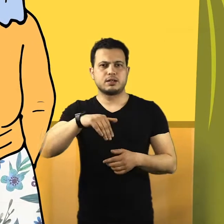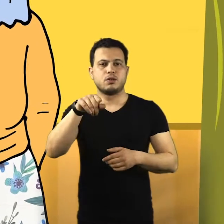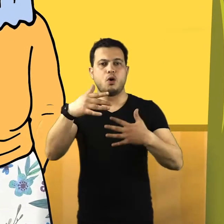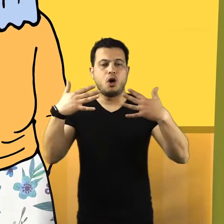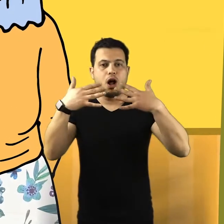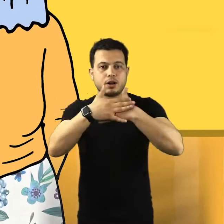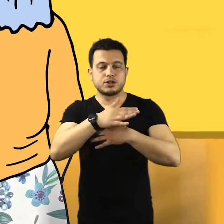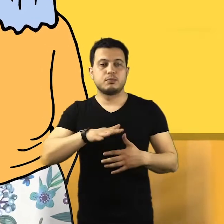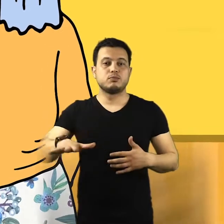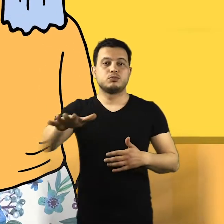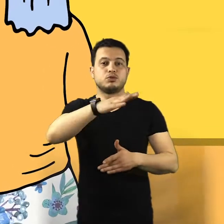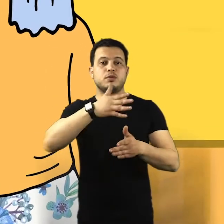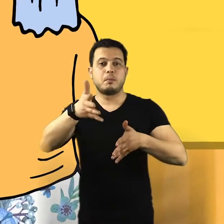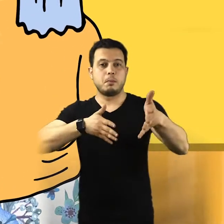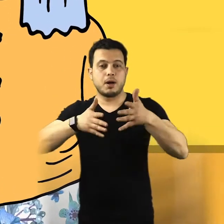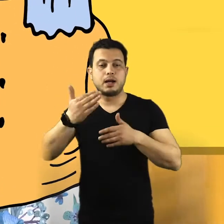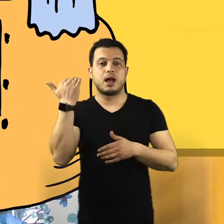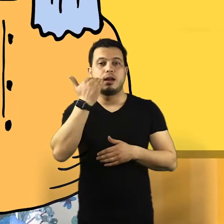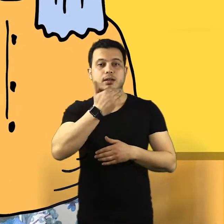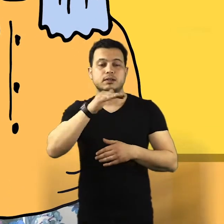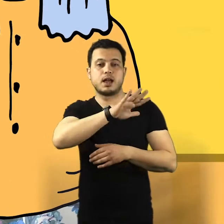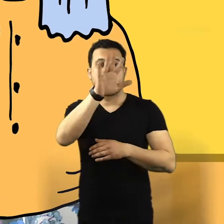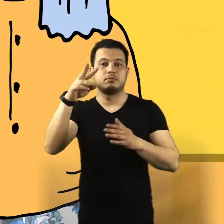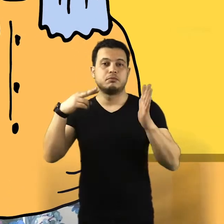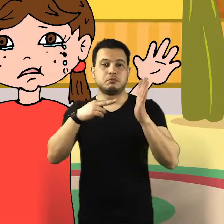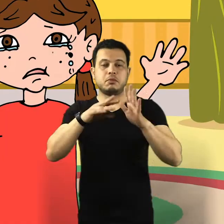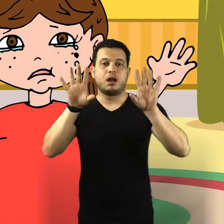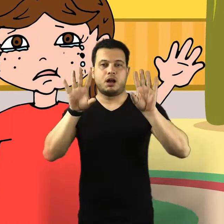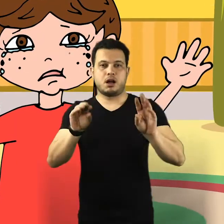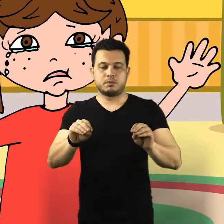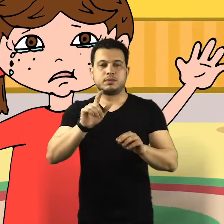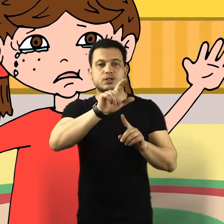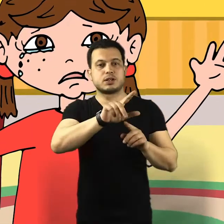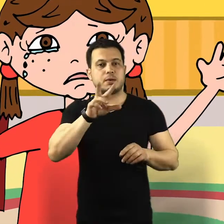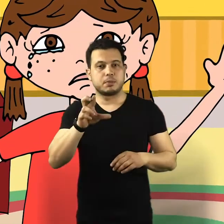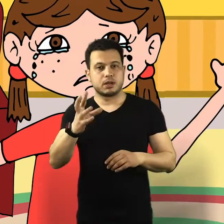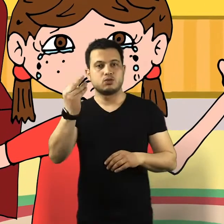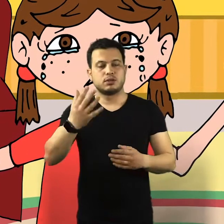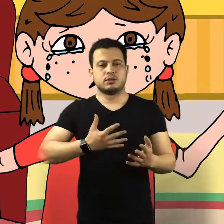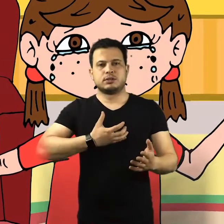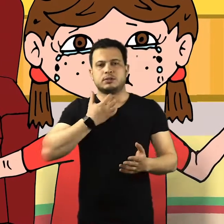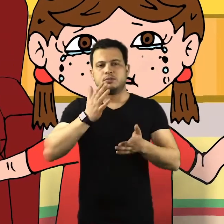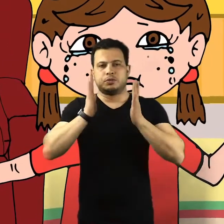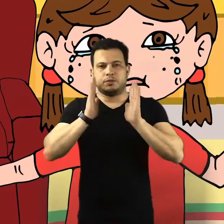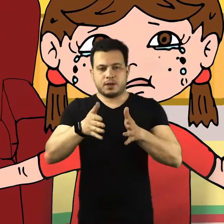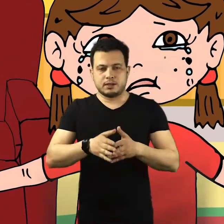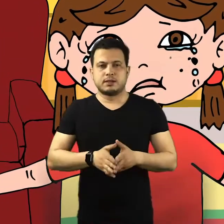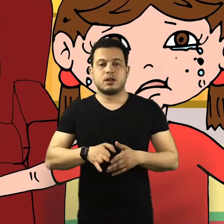akşam bütün mahallede elektrikler kesilmişti Çınar ve Pınar çok sıkılmışlardı